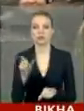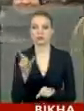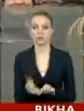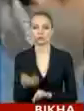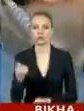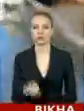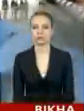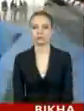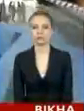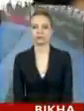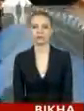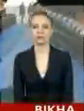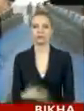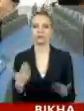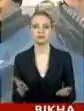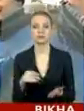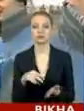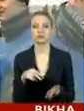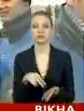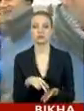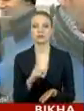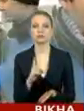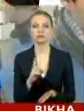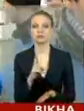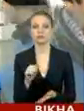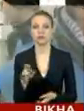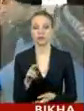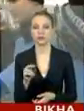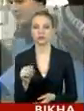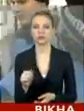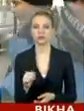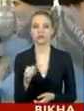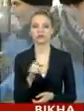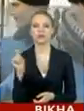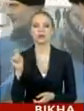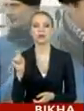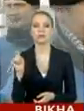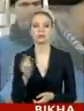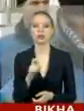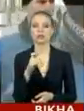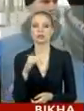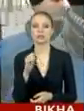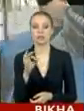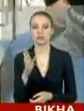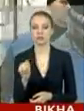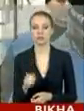поддержати. Ну, стоїмо за Януковича. Приїхали з Хастова.